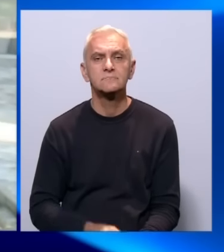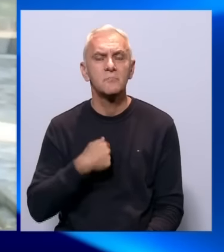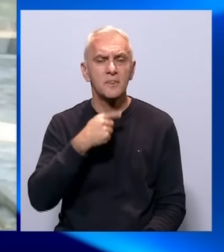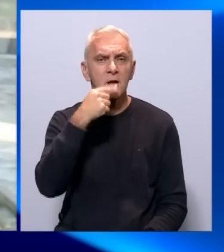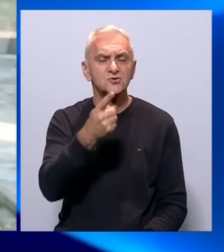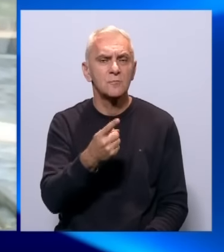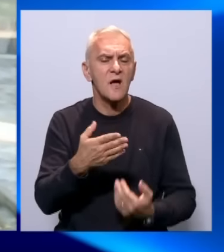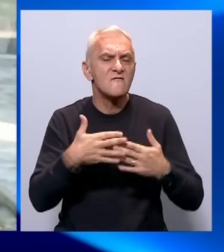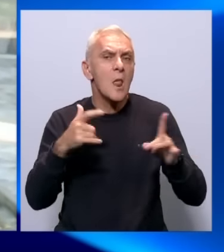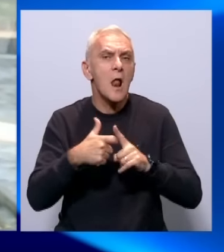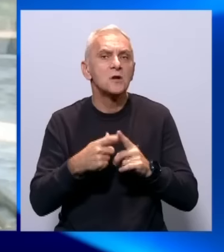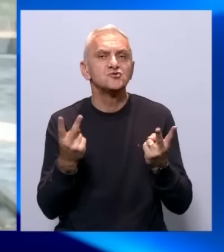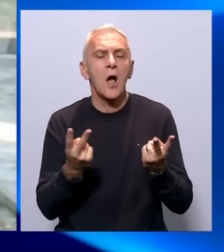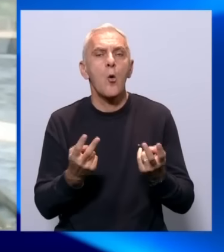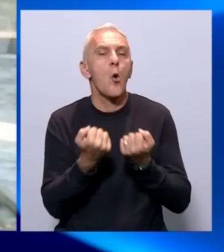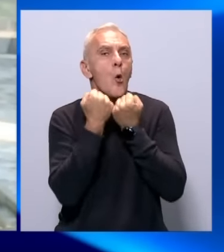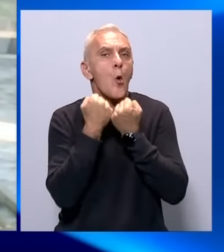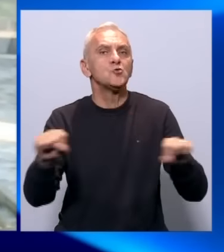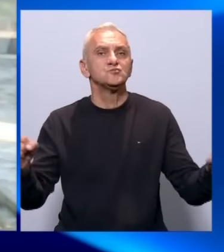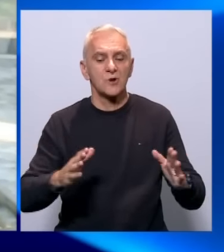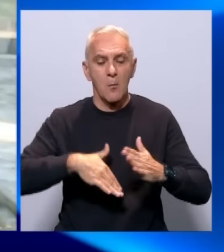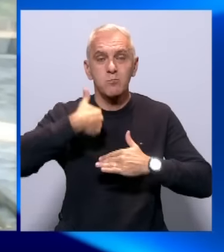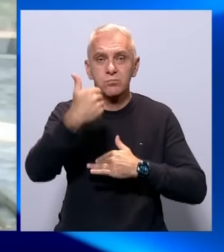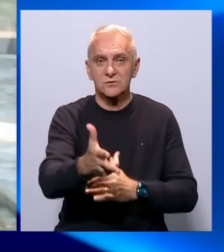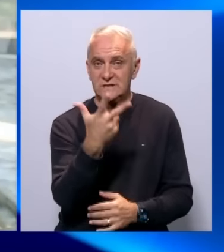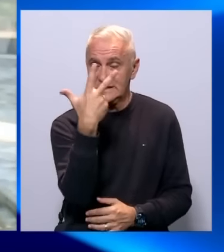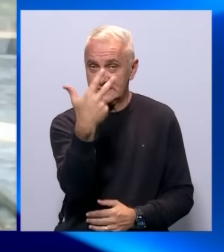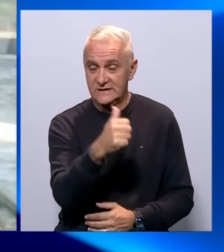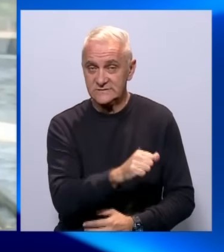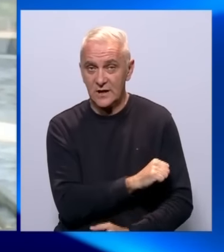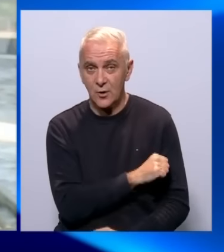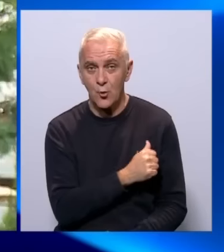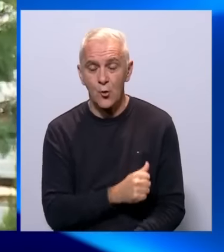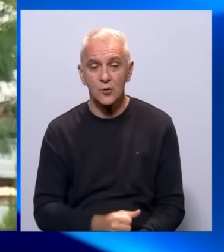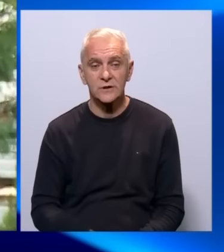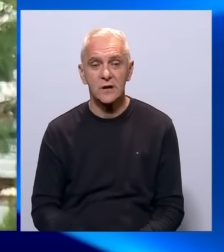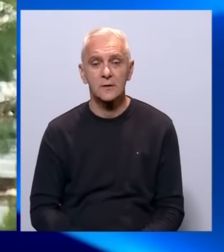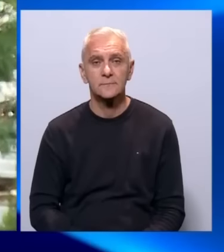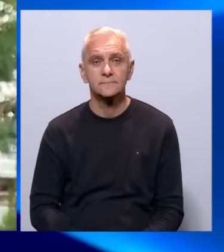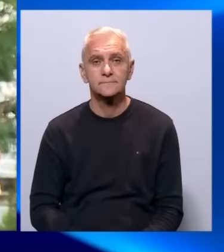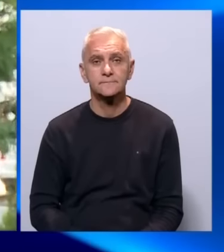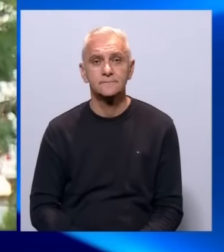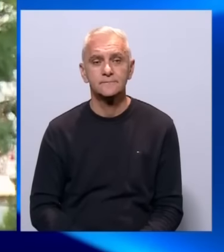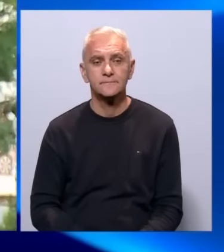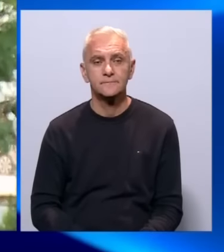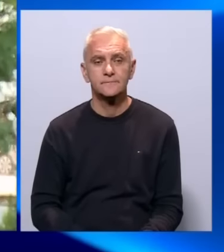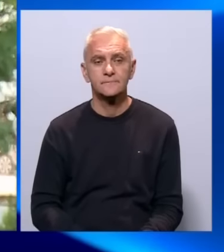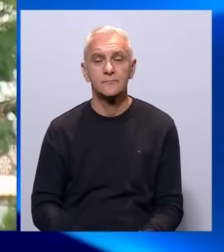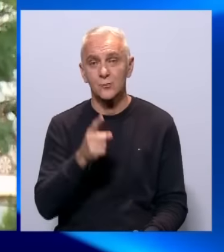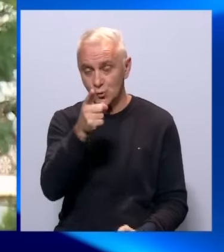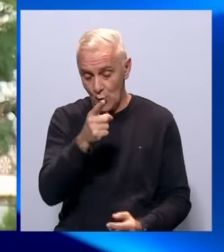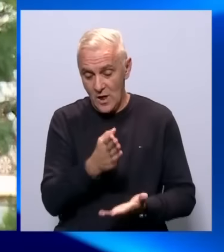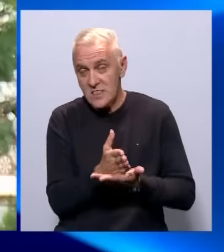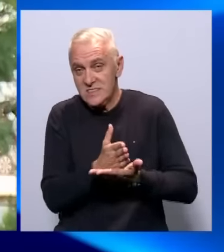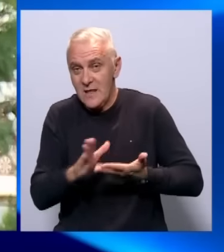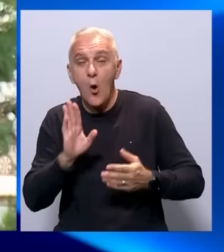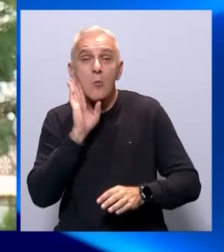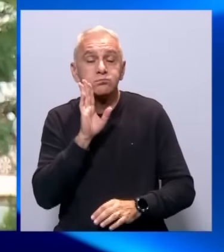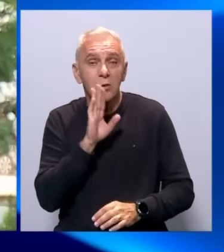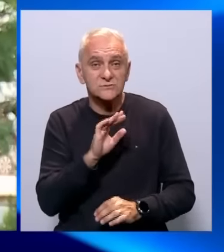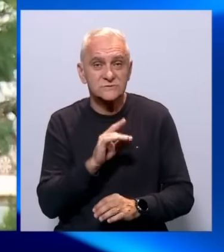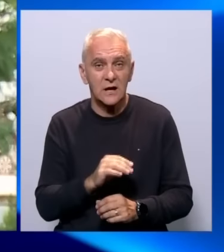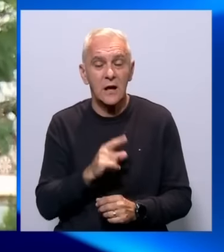konačno oslobođena. Posle 30 godina ona postaje dio Bosne gdje jeste